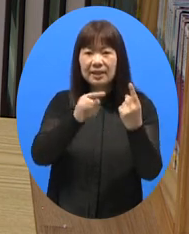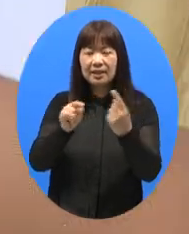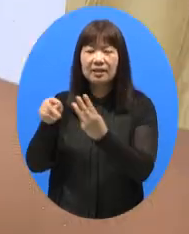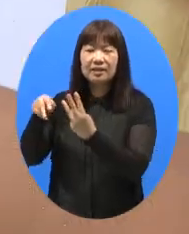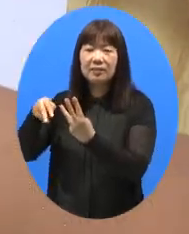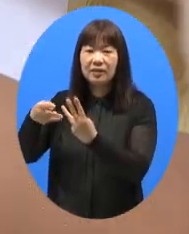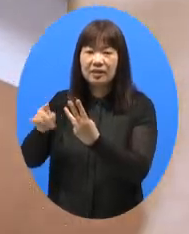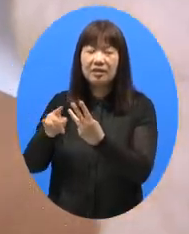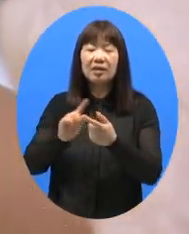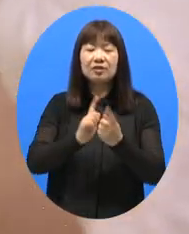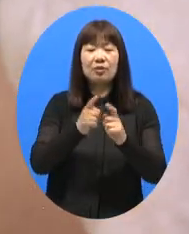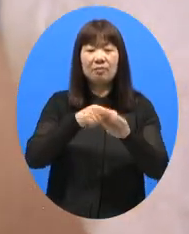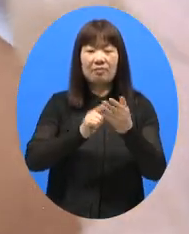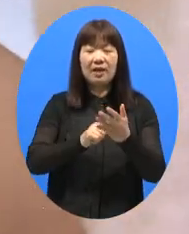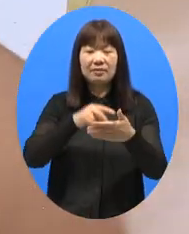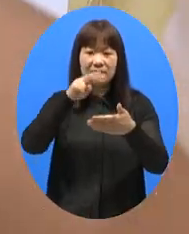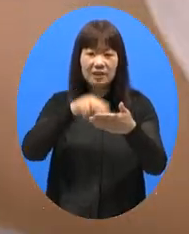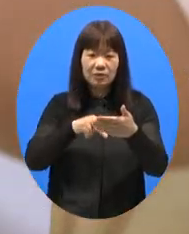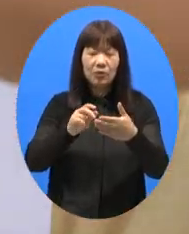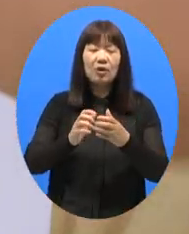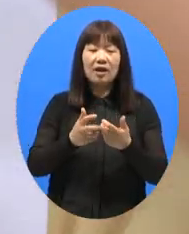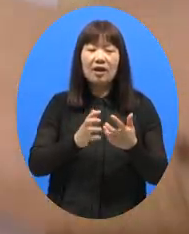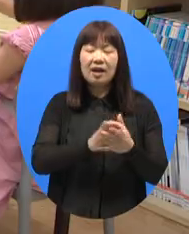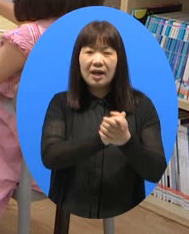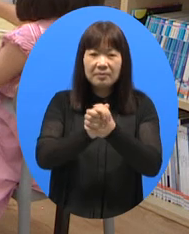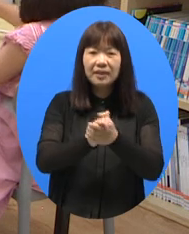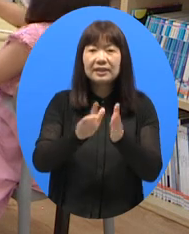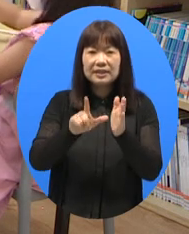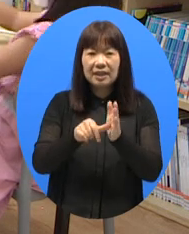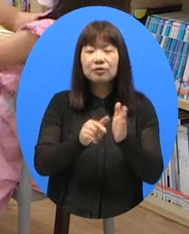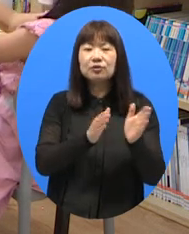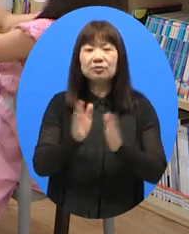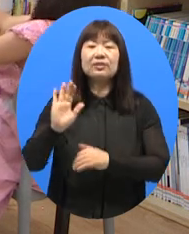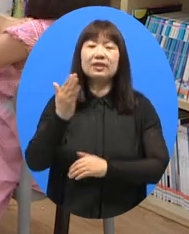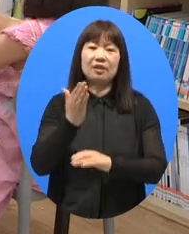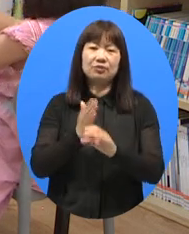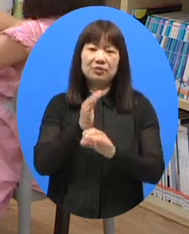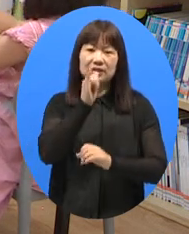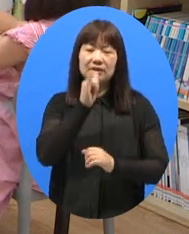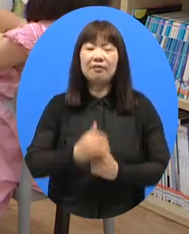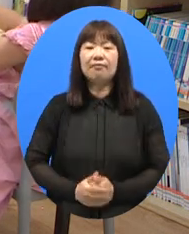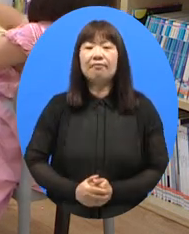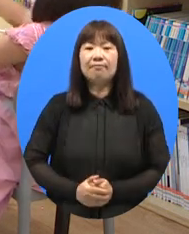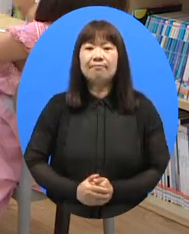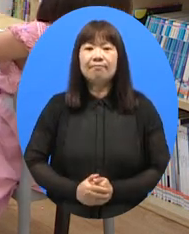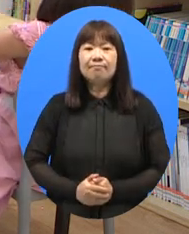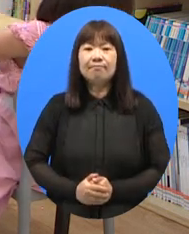서로의 마음을 읽고 채우는 수업으로 꾸며지고 있습니다. 경기지TV 이슬비입니다.